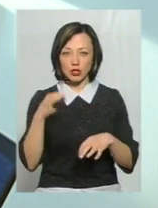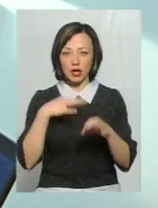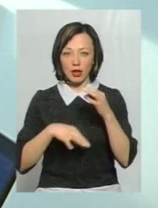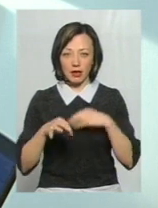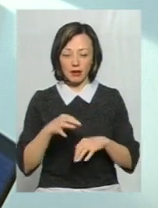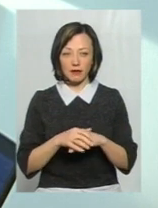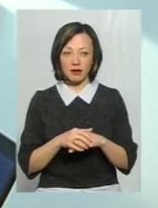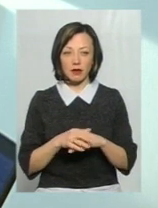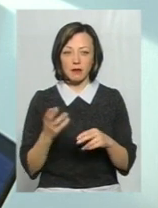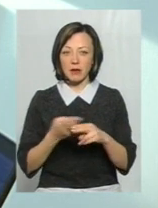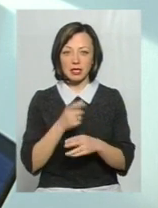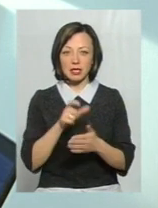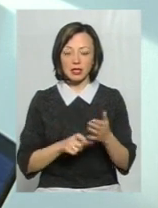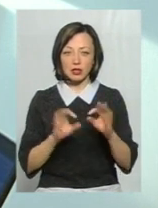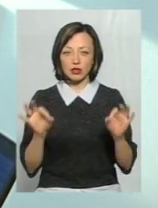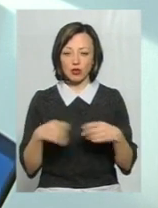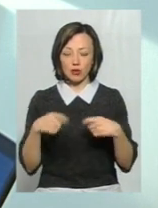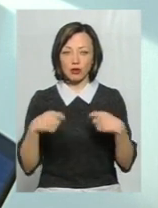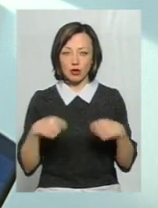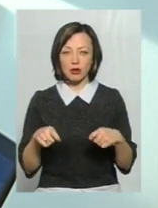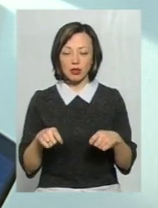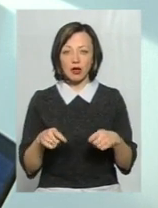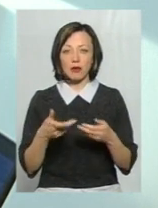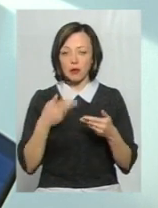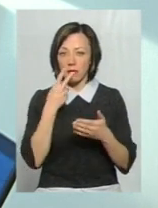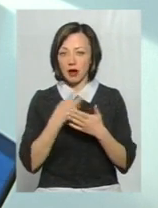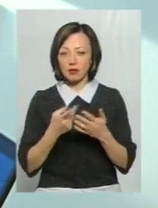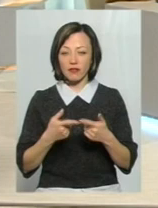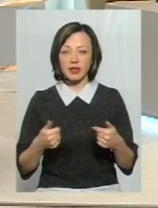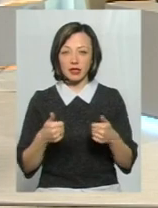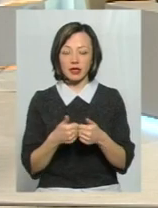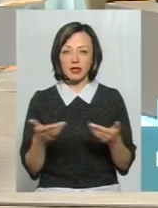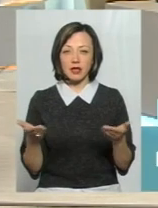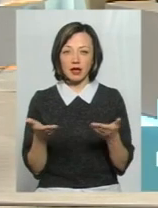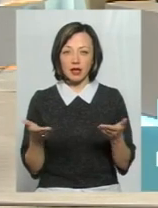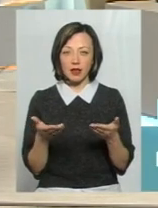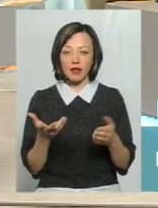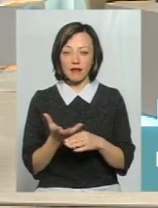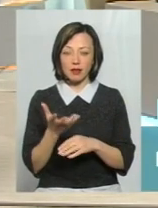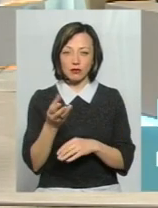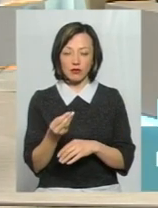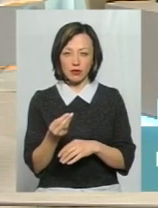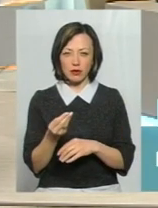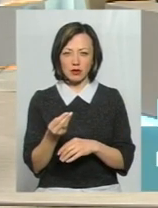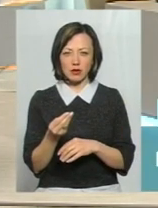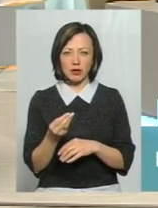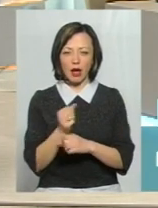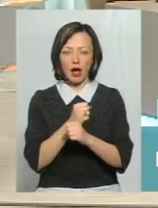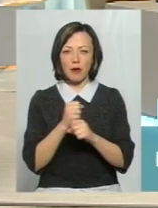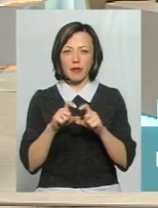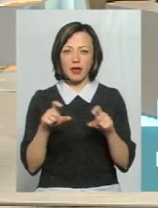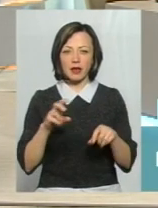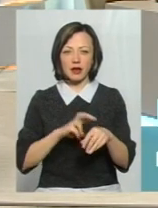ліків. Де без рецепту, без нічого відпускається, не контроль. Ми бачимо відділення, які практично на фінансуванні. Ми бачимо аптеки, де